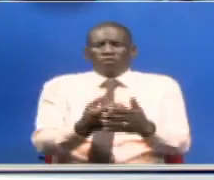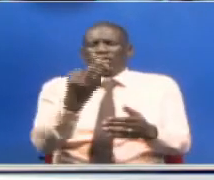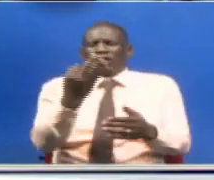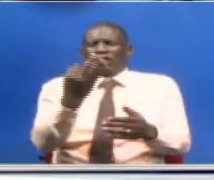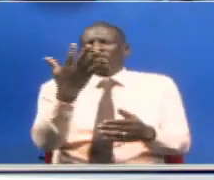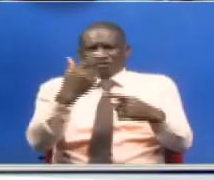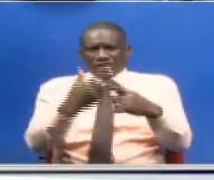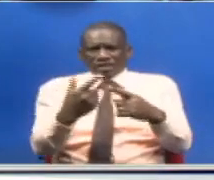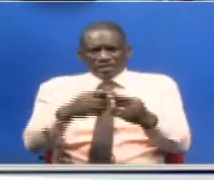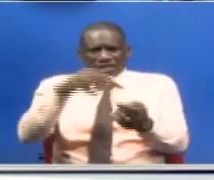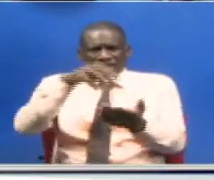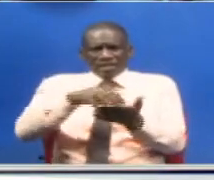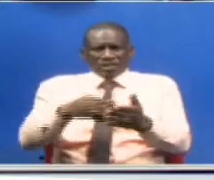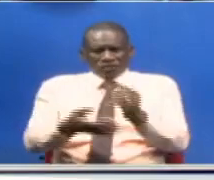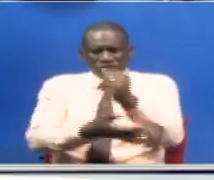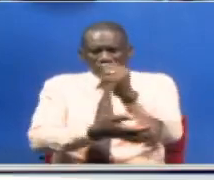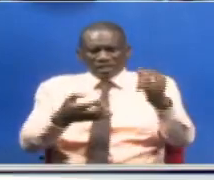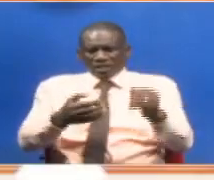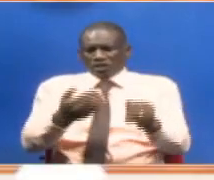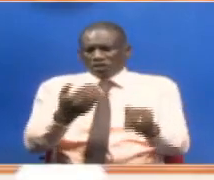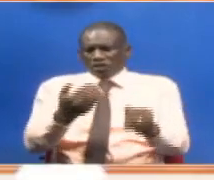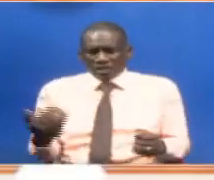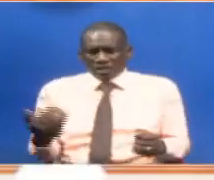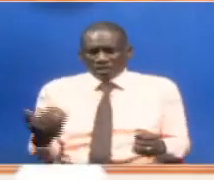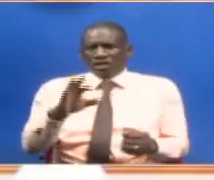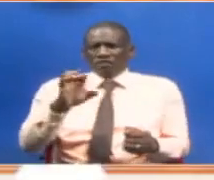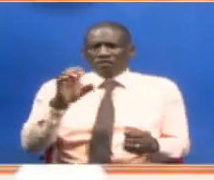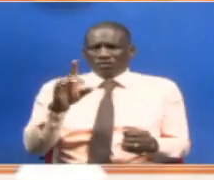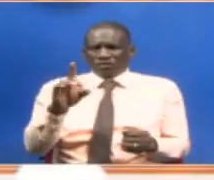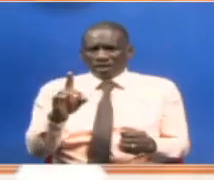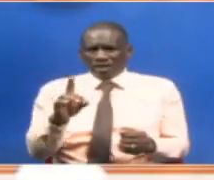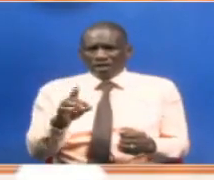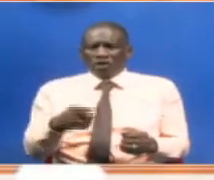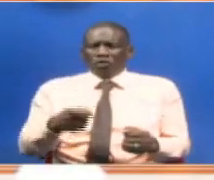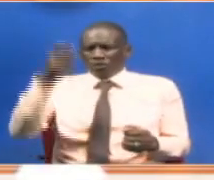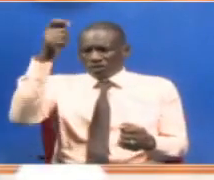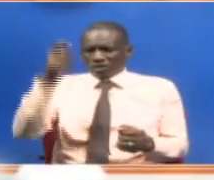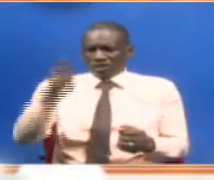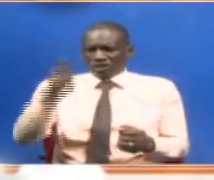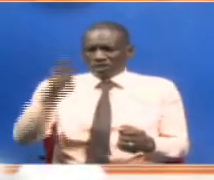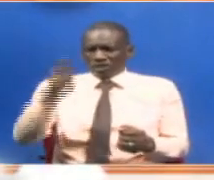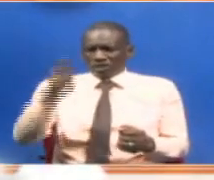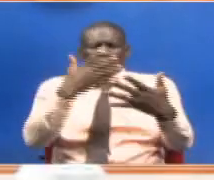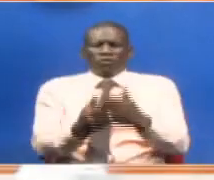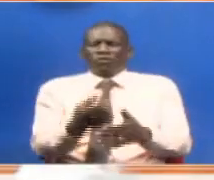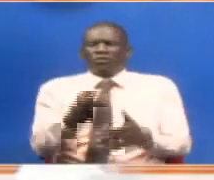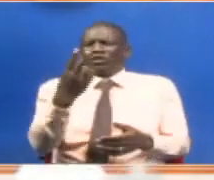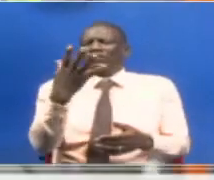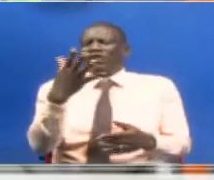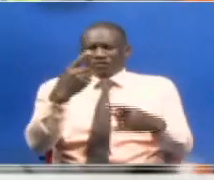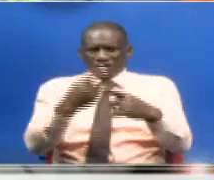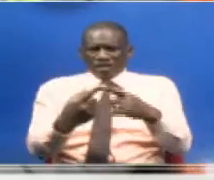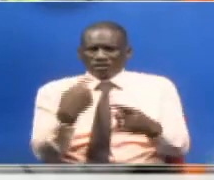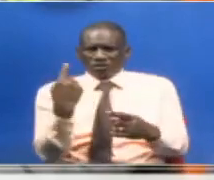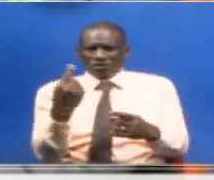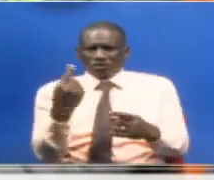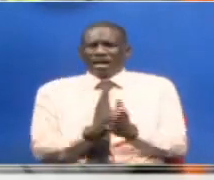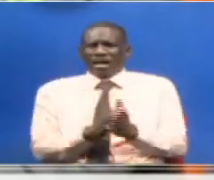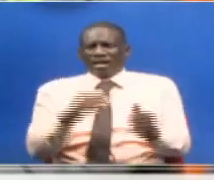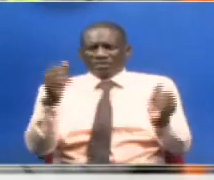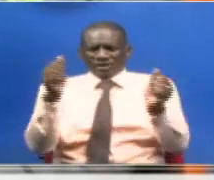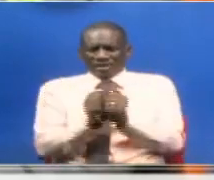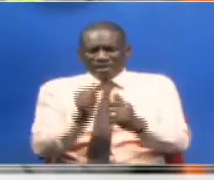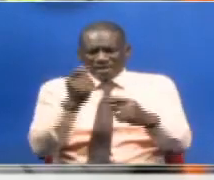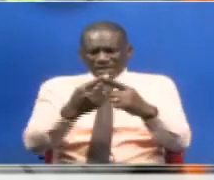katika kesi ulang wa watoto Fred lepan alumi Kut kif miak 2 Na miaka keny